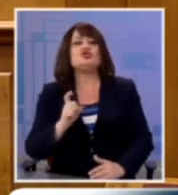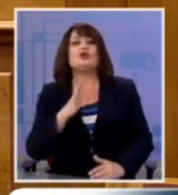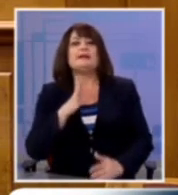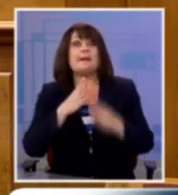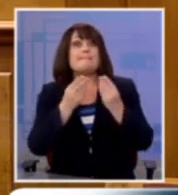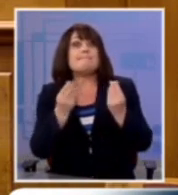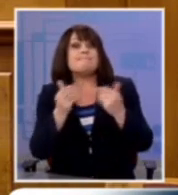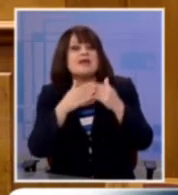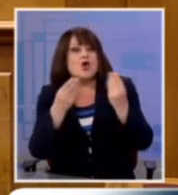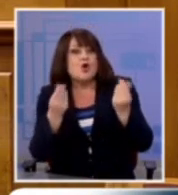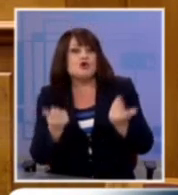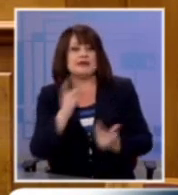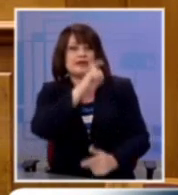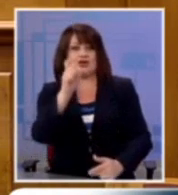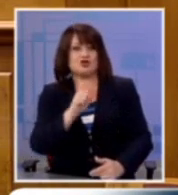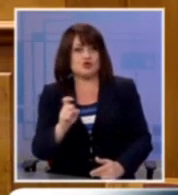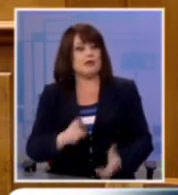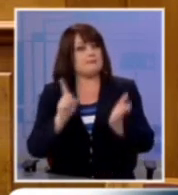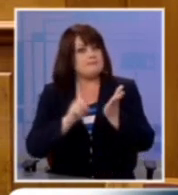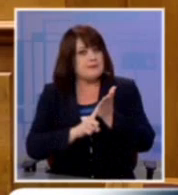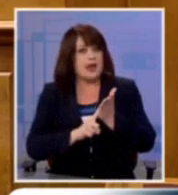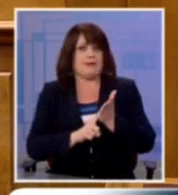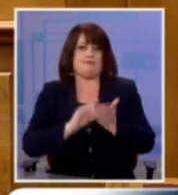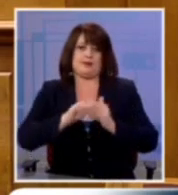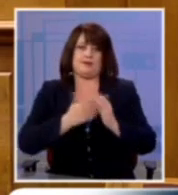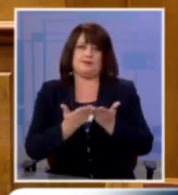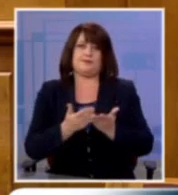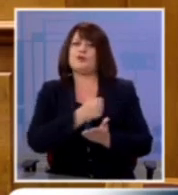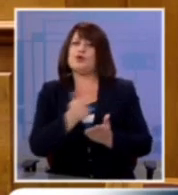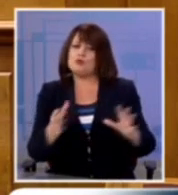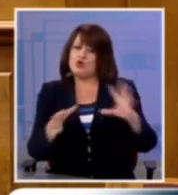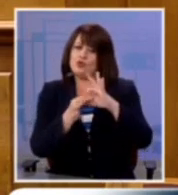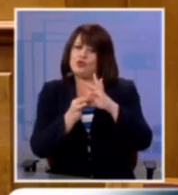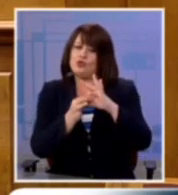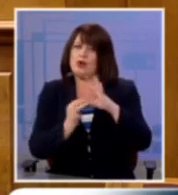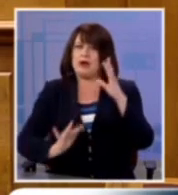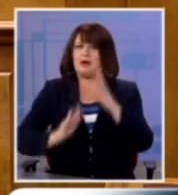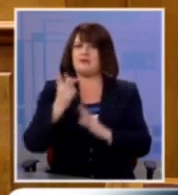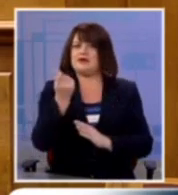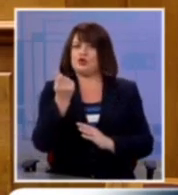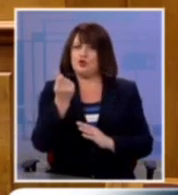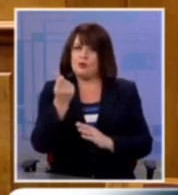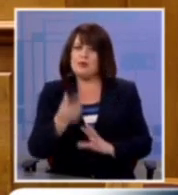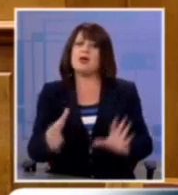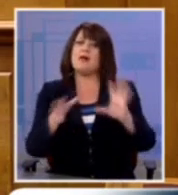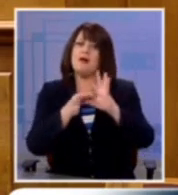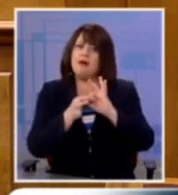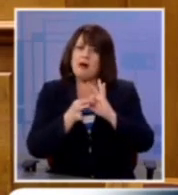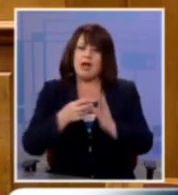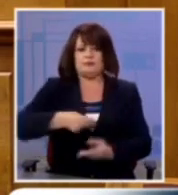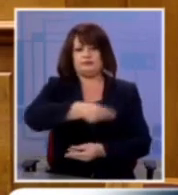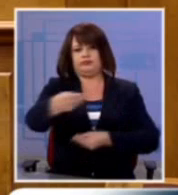ποιότητα της ζωής τους και να τη δένουμε όχι μόνο με την ανάπτυξη της οικονομίας, αλλά και με την αναδιανομή